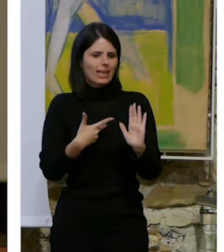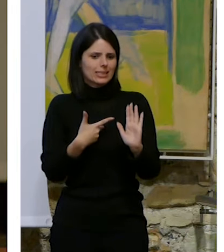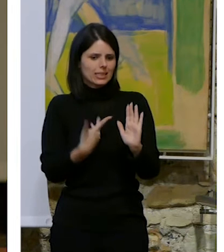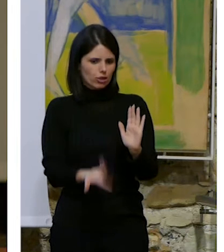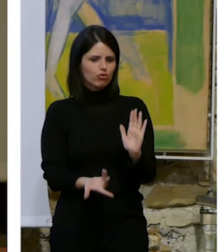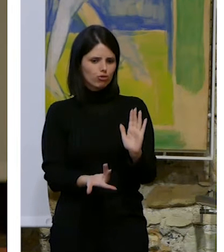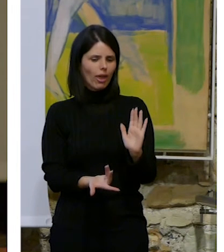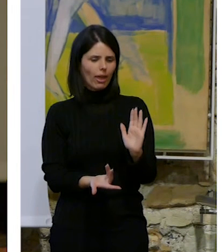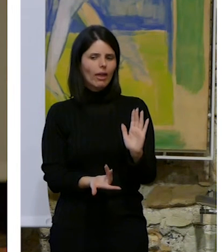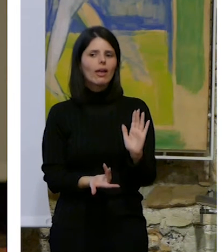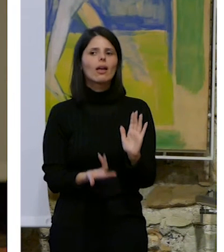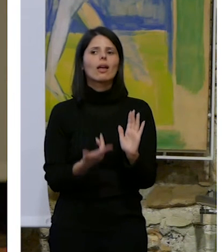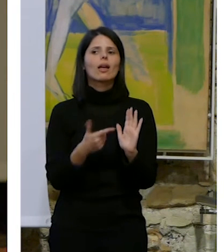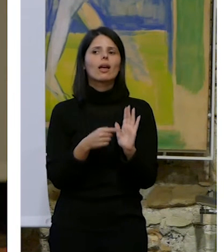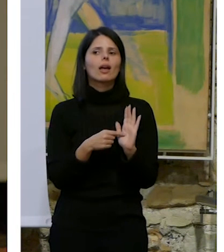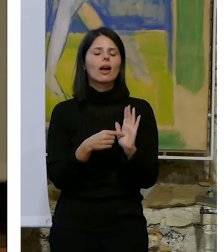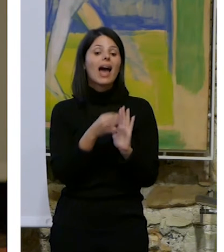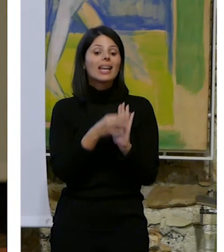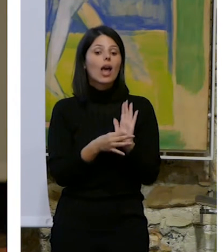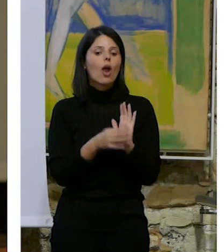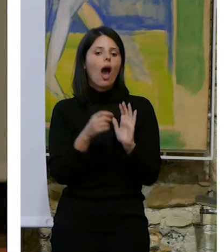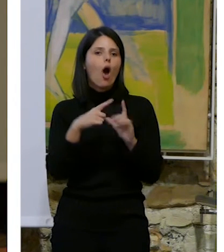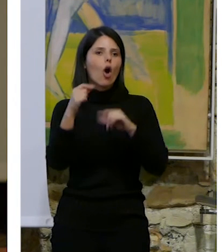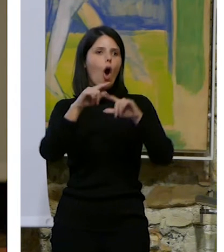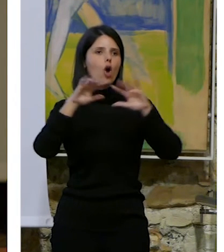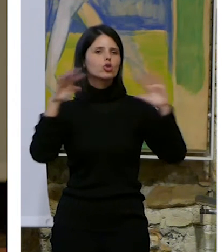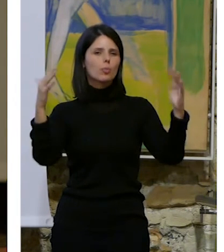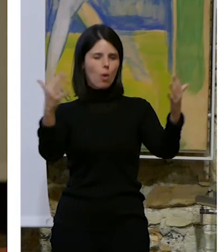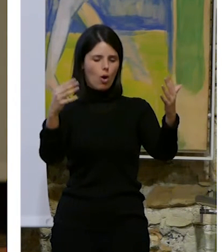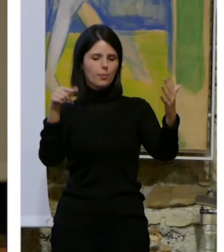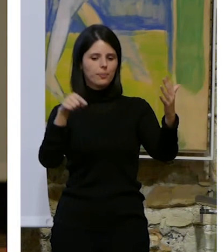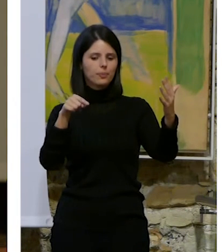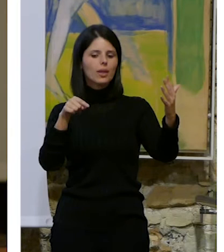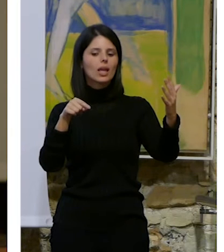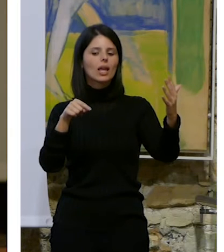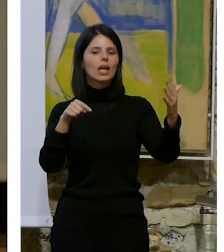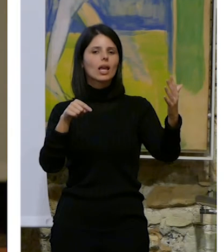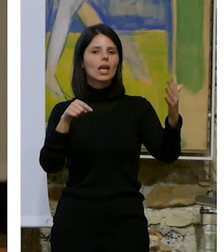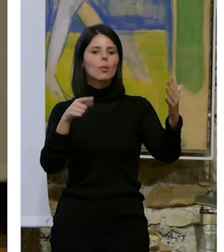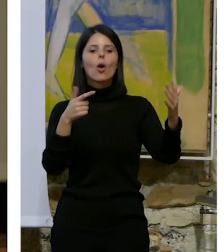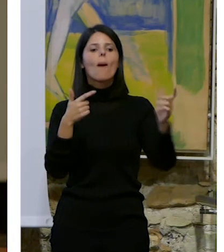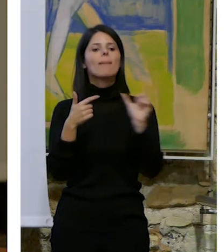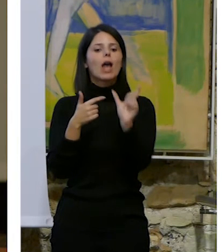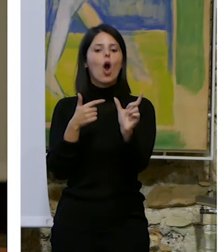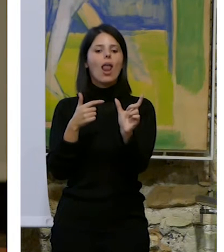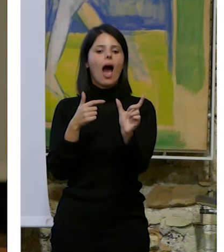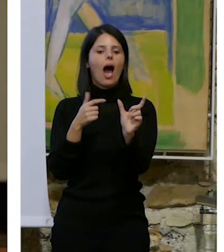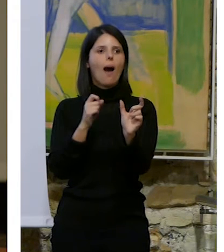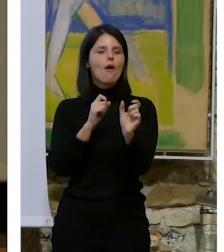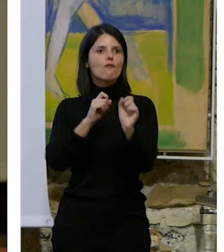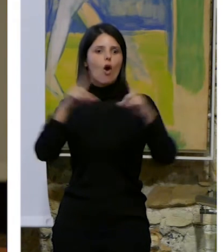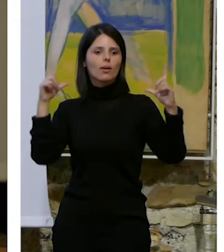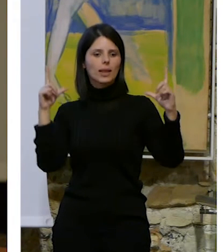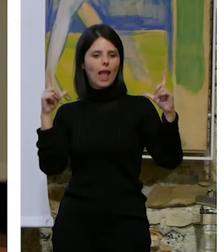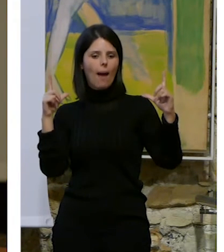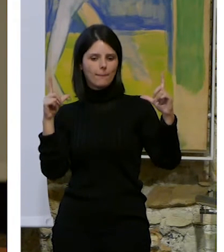è forse la medesima che esiste del cosmo. E così inventano la parola formidabile, che io amo sostituire alla